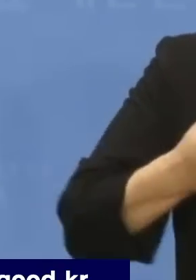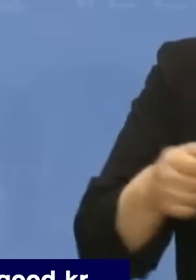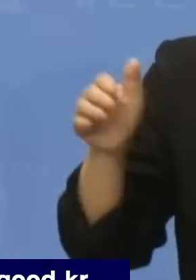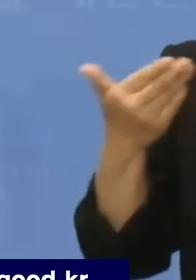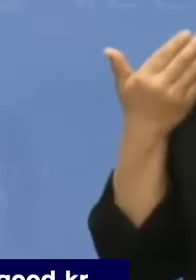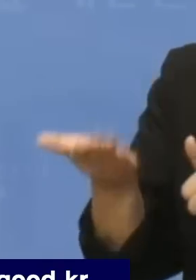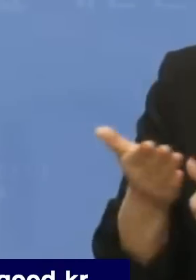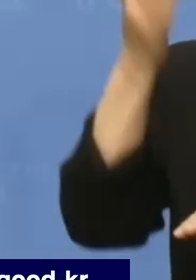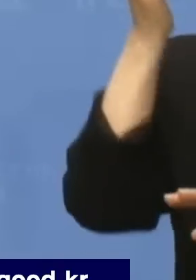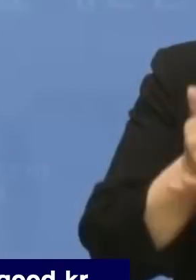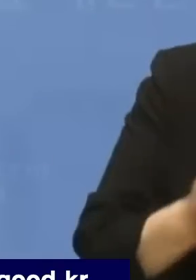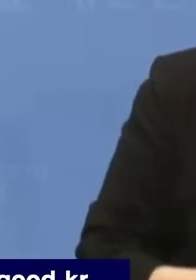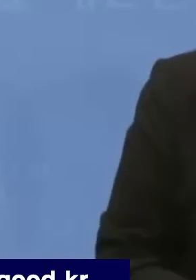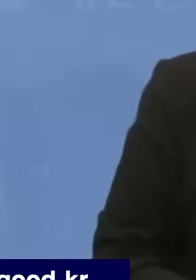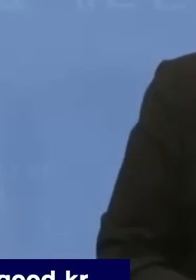밑장빼기입니다.